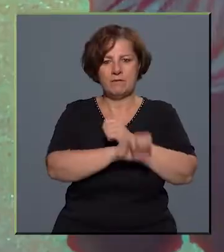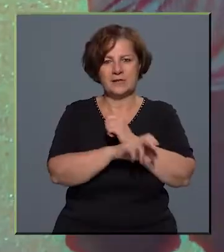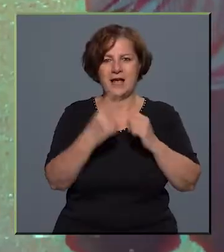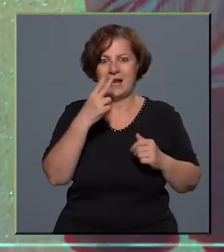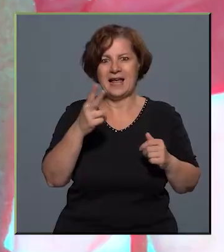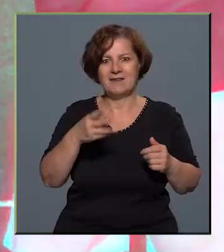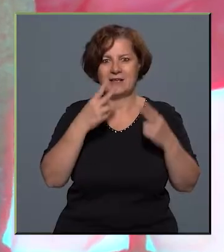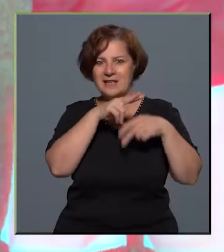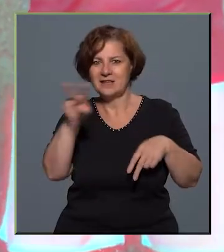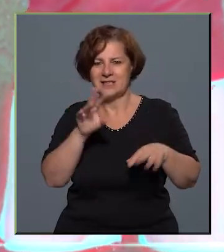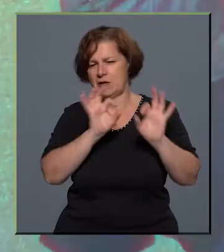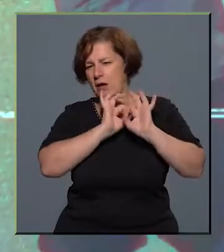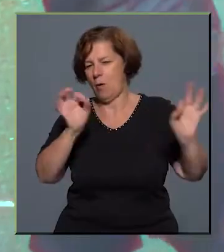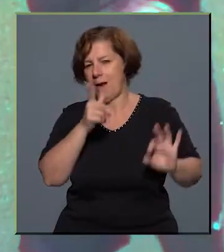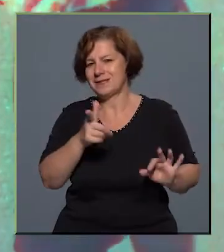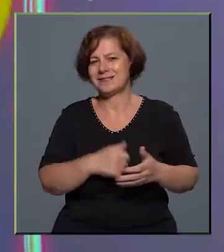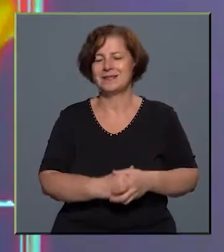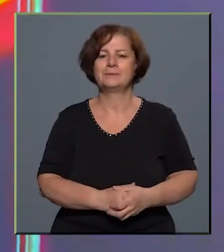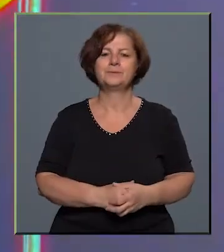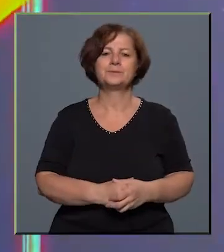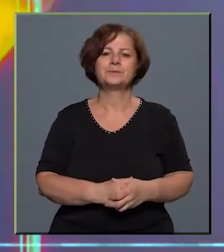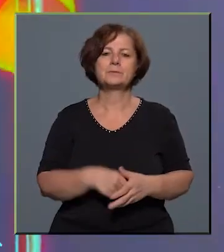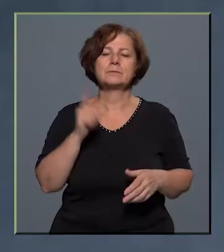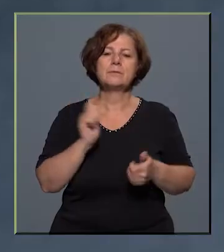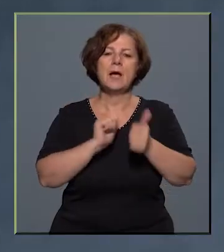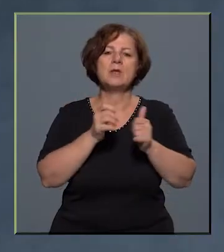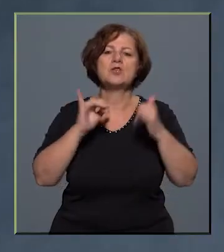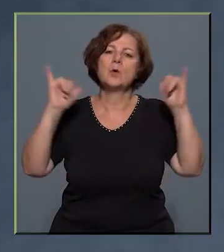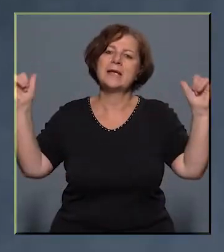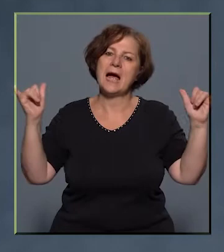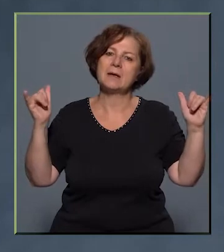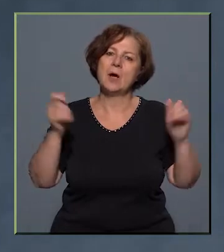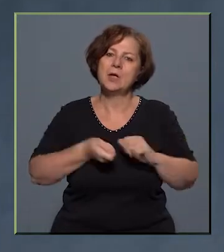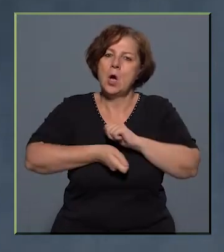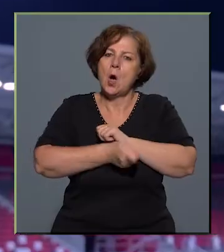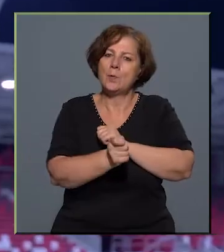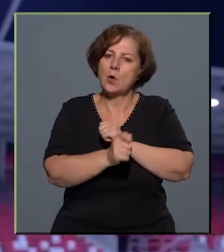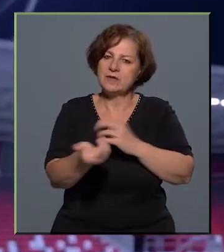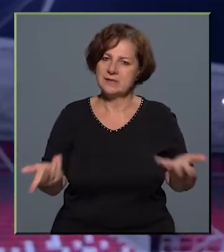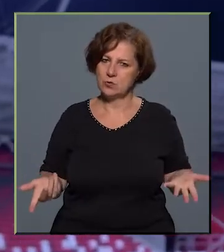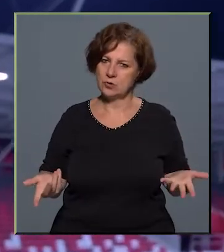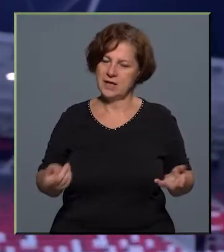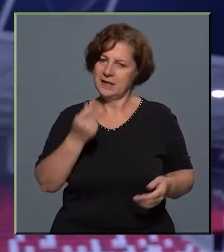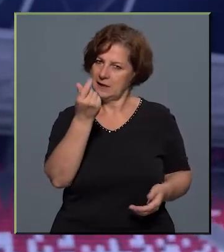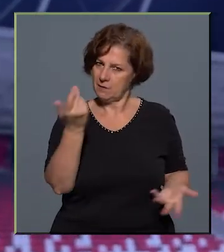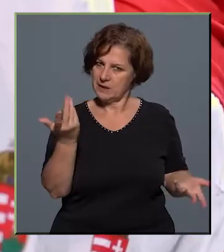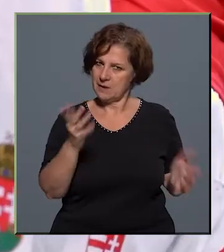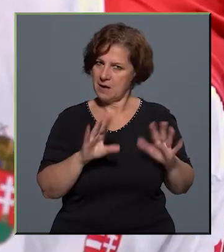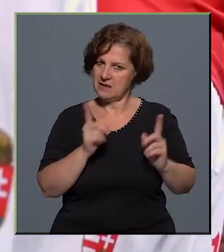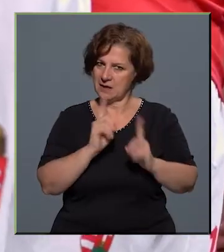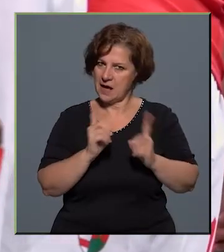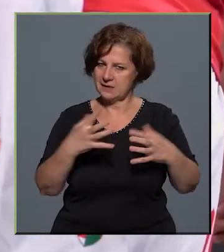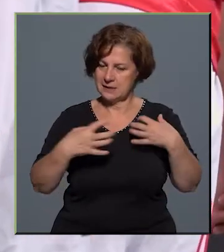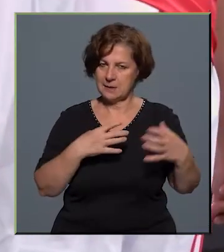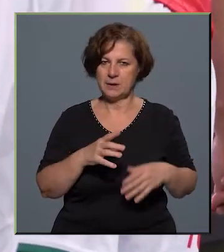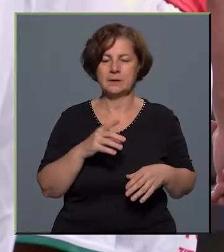ez a nézőknek szerintem jobb lesz. Ebben a sportágban a profizmus, illetve a pénz mennyire játszik szerepet?